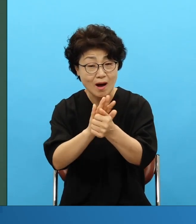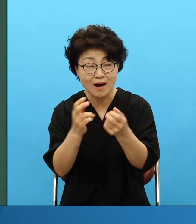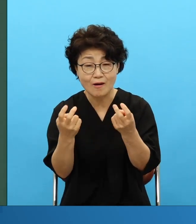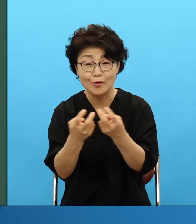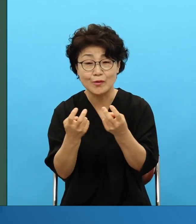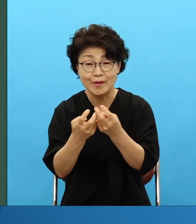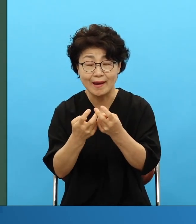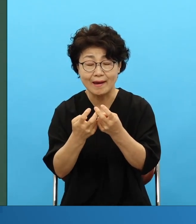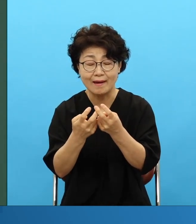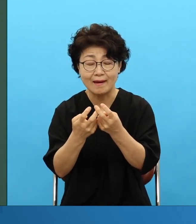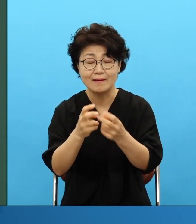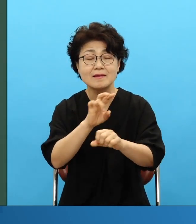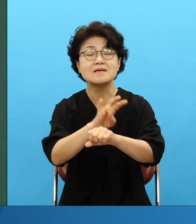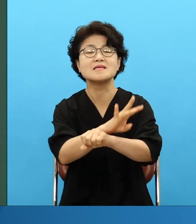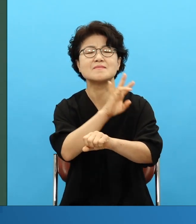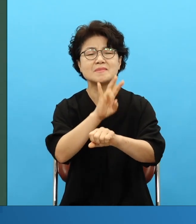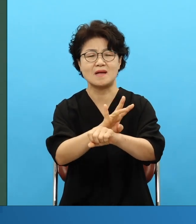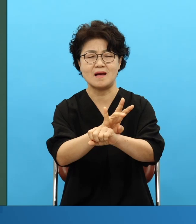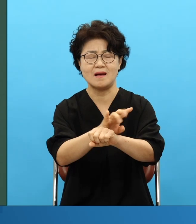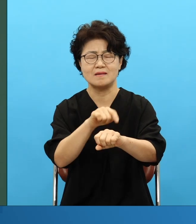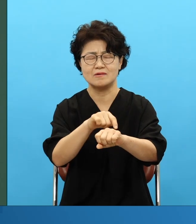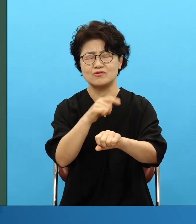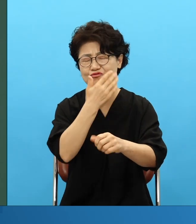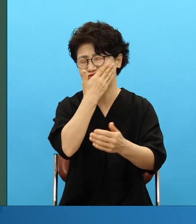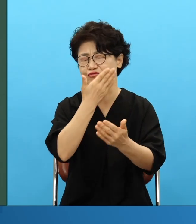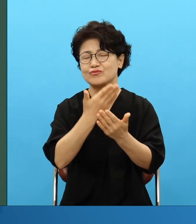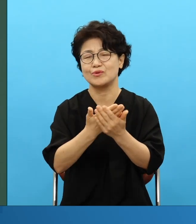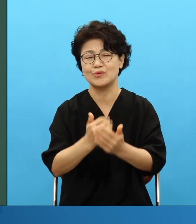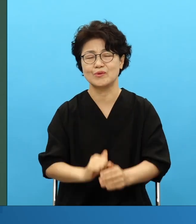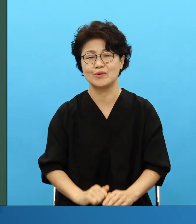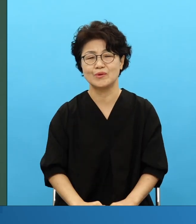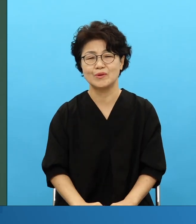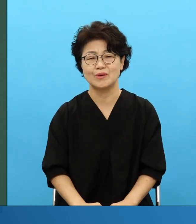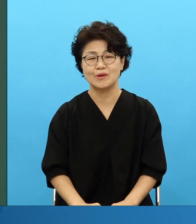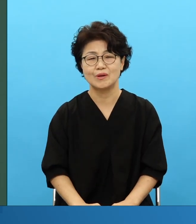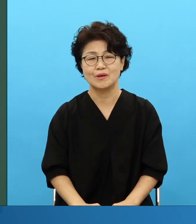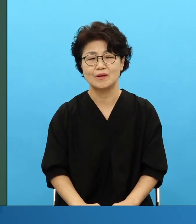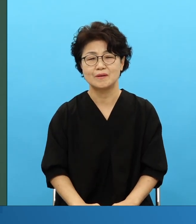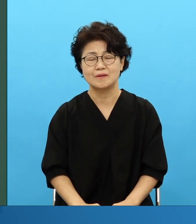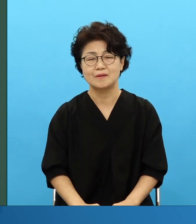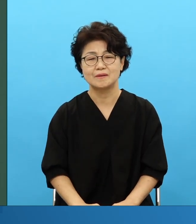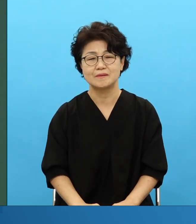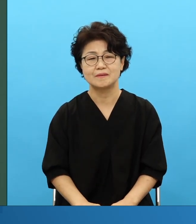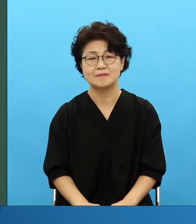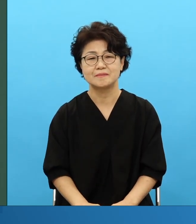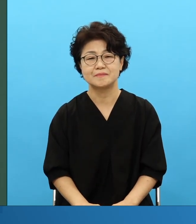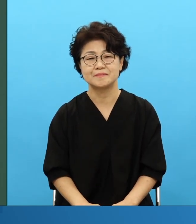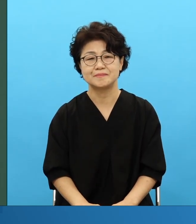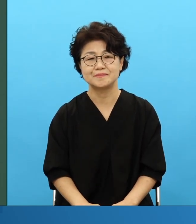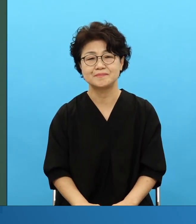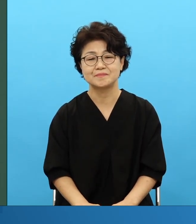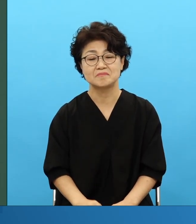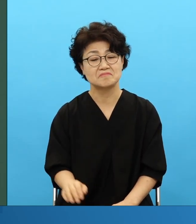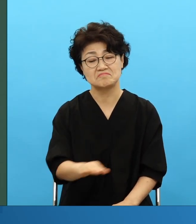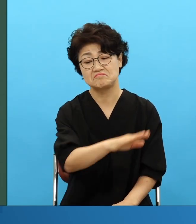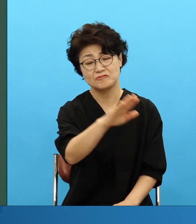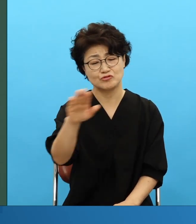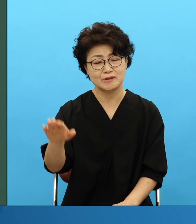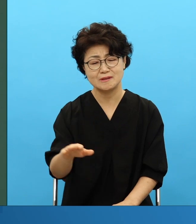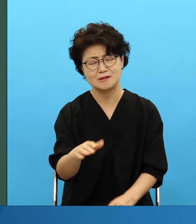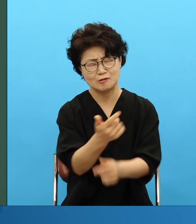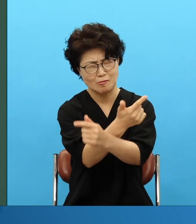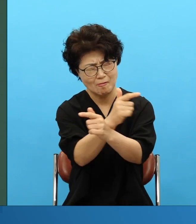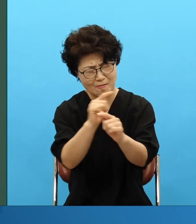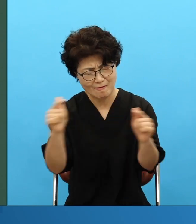do it to do 24 hours? 이거는 굉장히 중요하죠. That is very important. 또 우리는 뭐 지나가는 일도 있습니다. And we